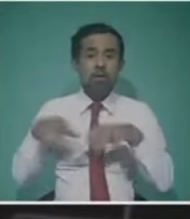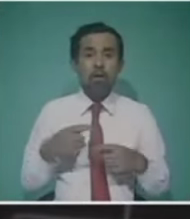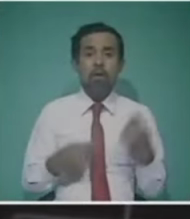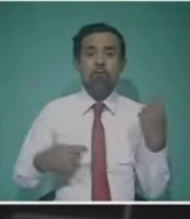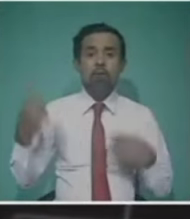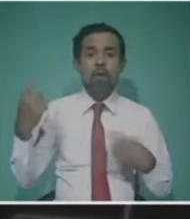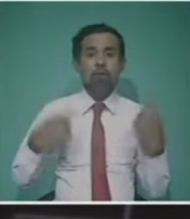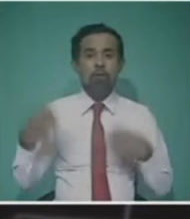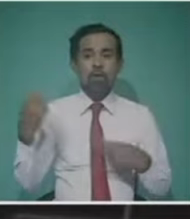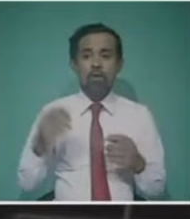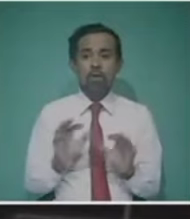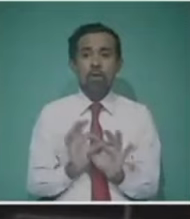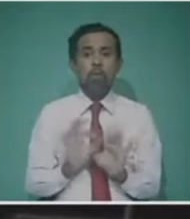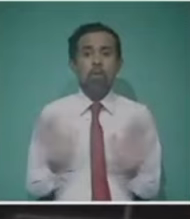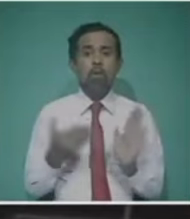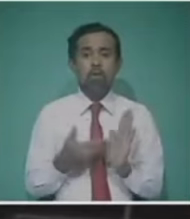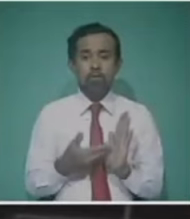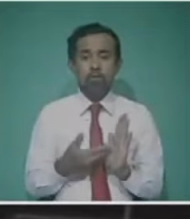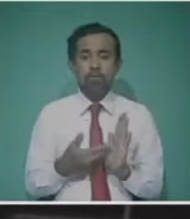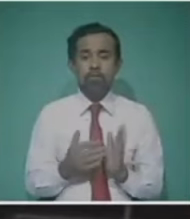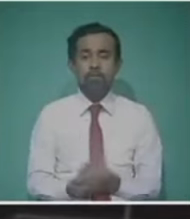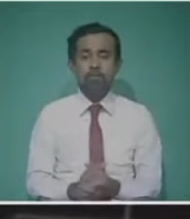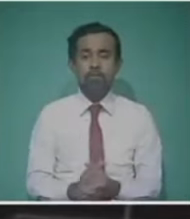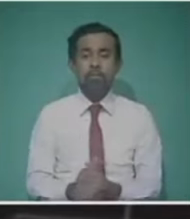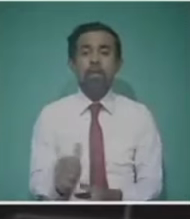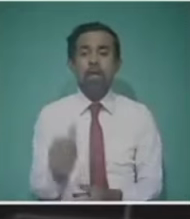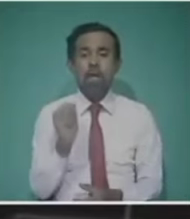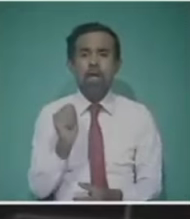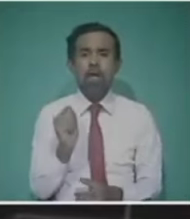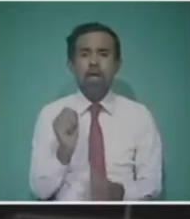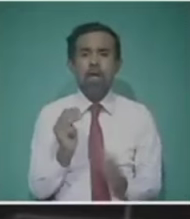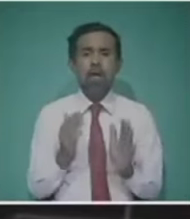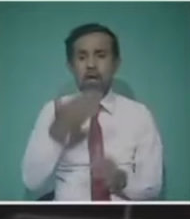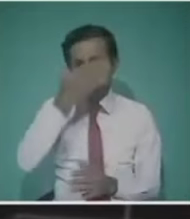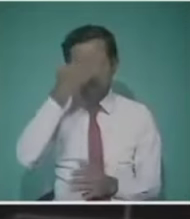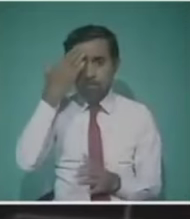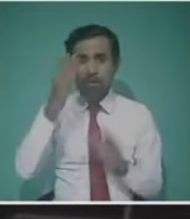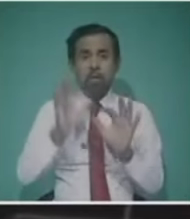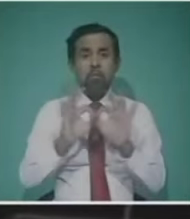அதை ஏன் தமிழ் ஊடகங்கள் வெளியிடவில்லை என்று தேடி பார்த்த பொழுது,